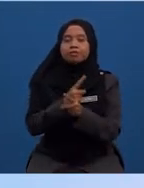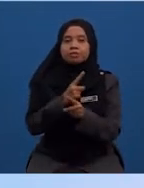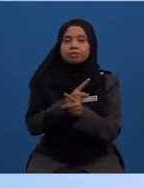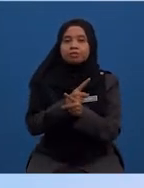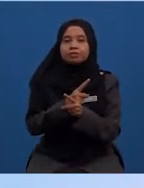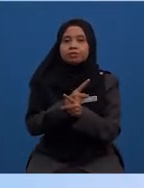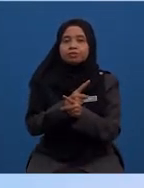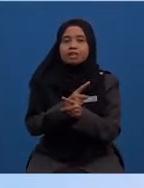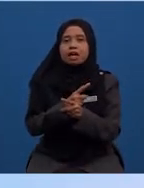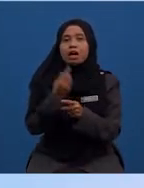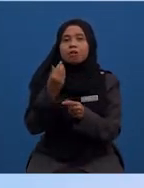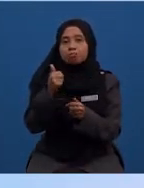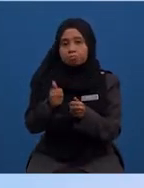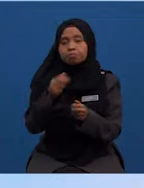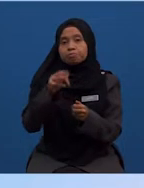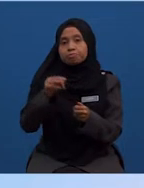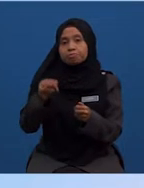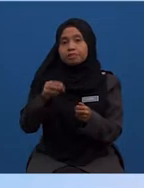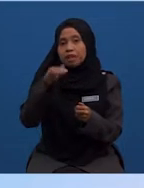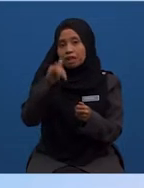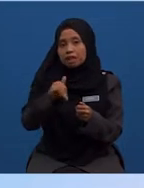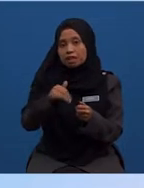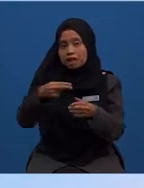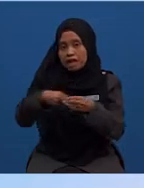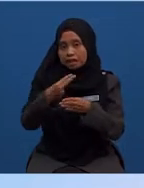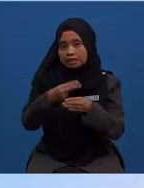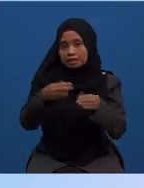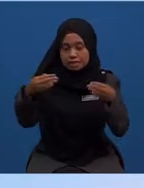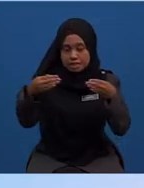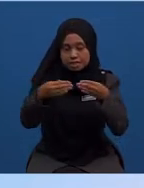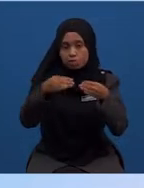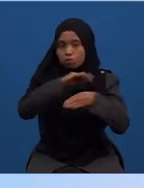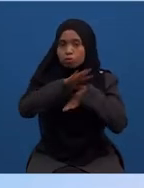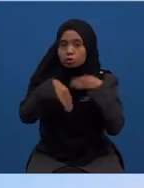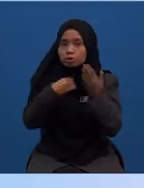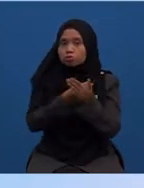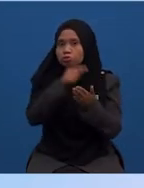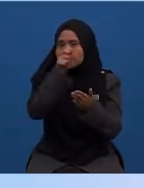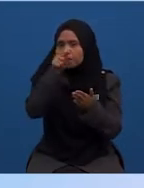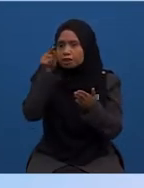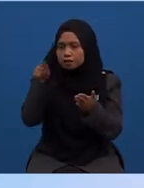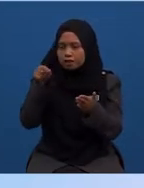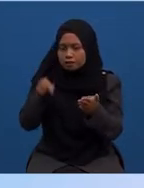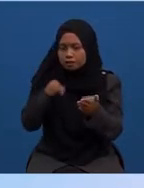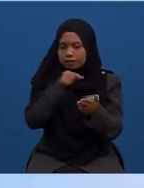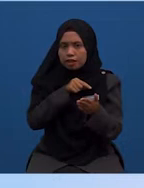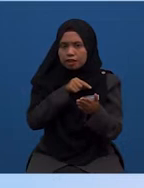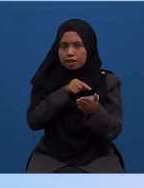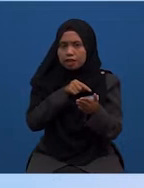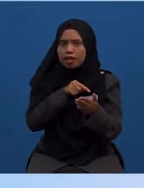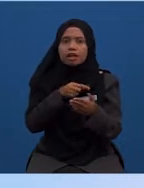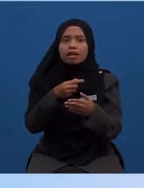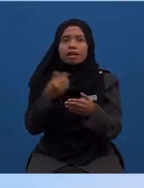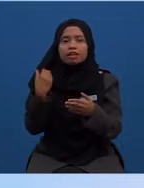tepat sekali. Bagus murid-murid. Ya, hasil sambungan semua titik, bentuk asas